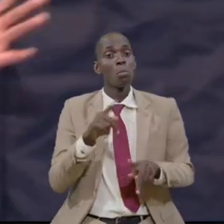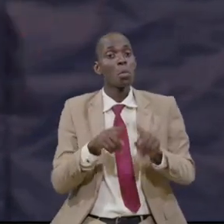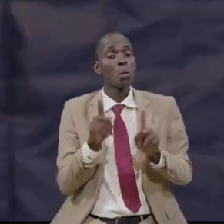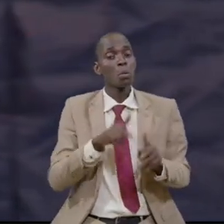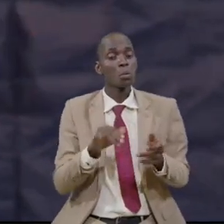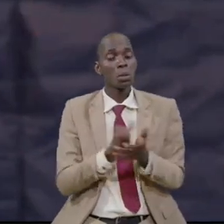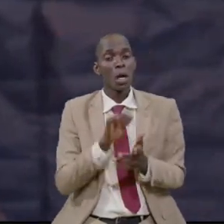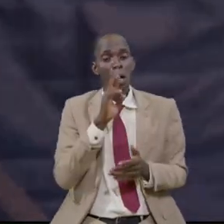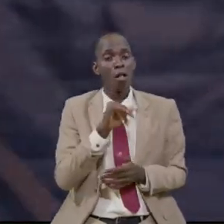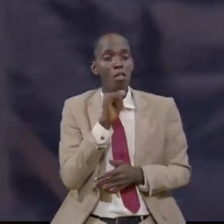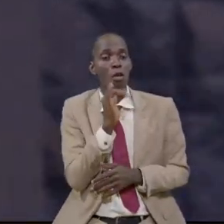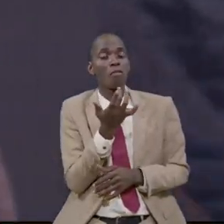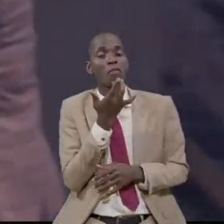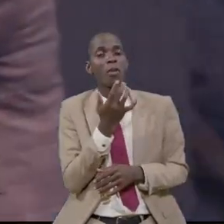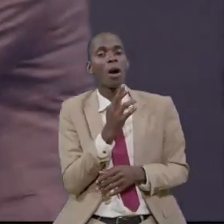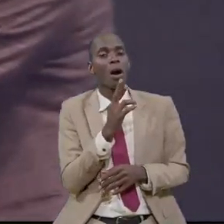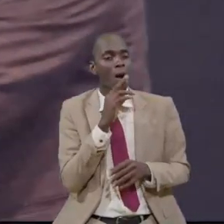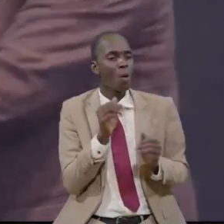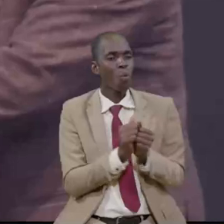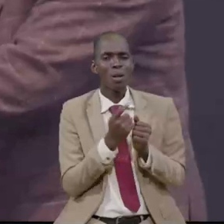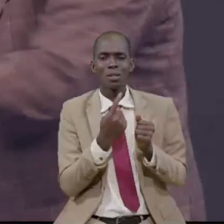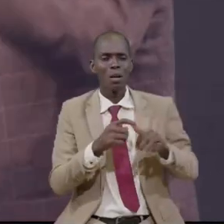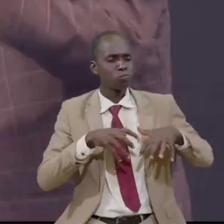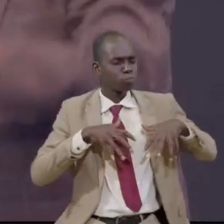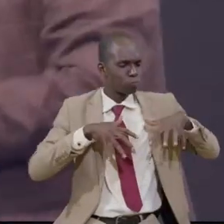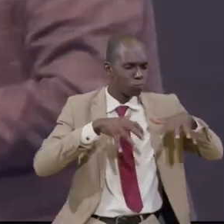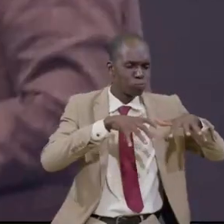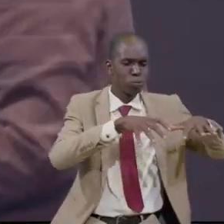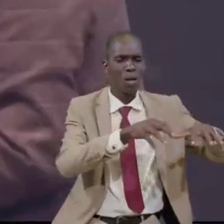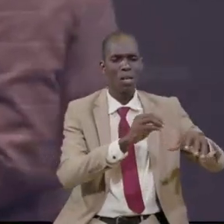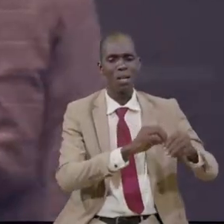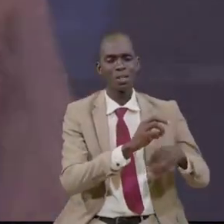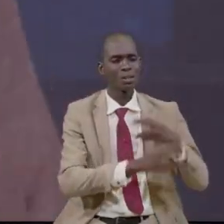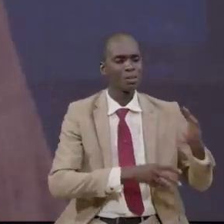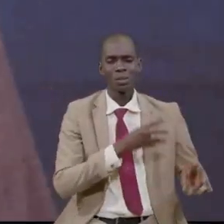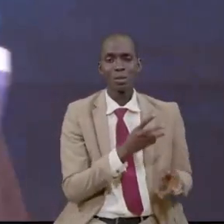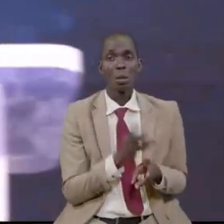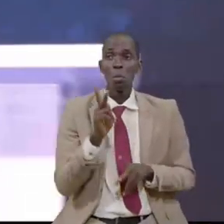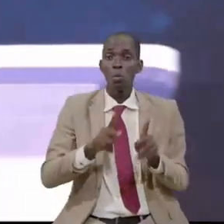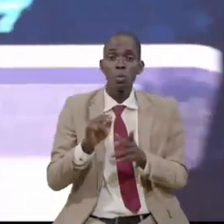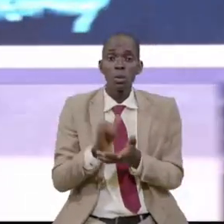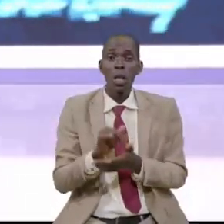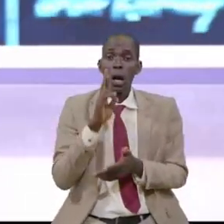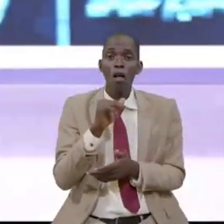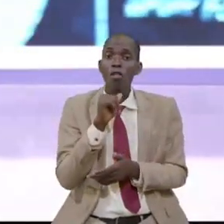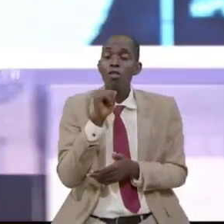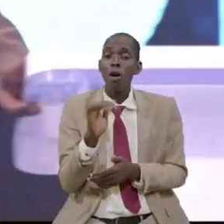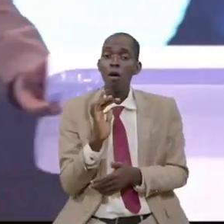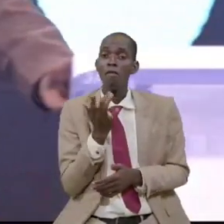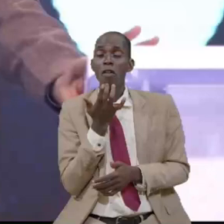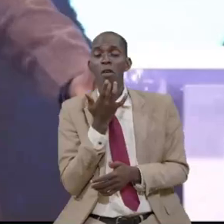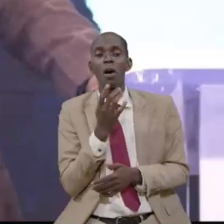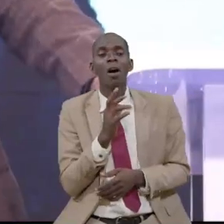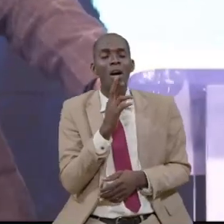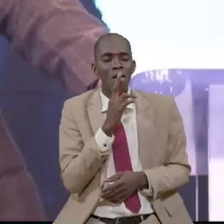foule dans la société. Les gens qui ne sont pas choisis seront opprimés par le diable. Les gens qui ne sont pas élus, ils